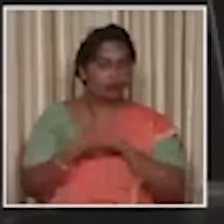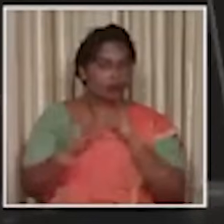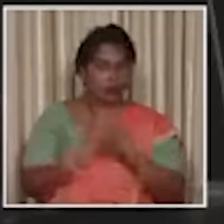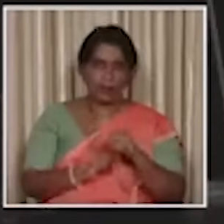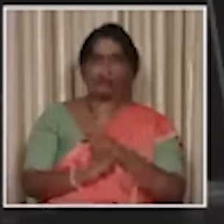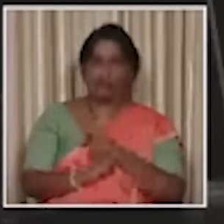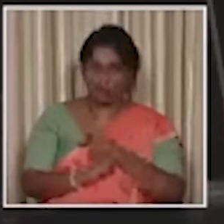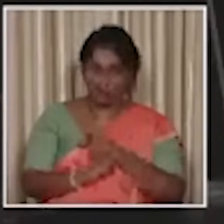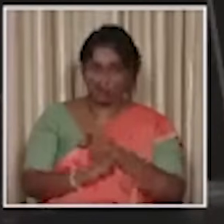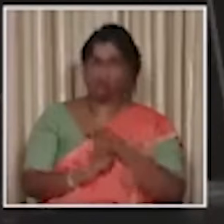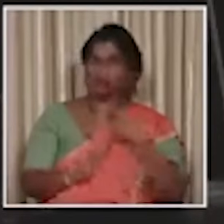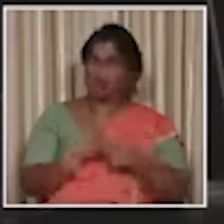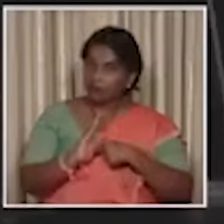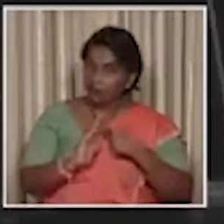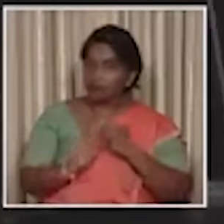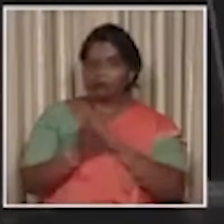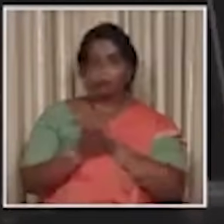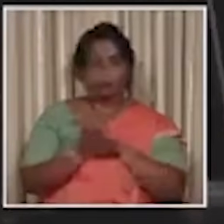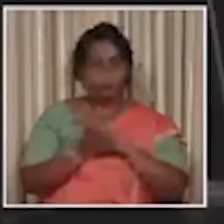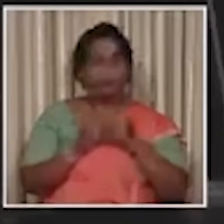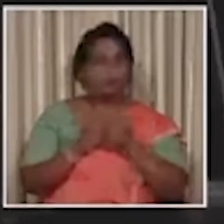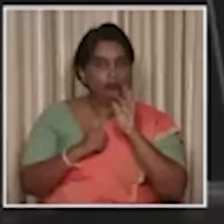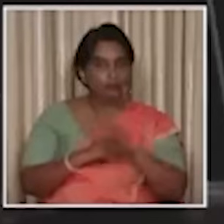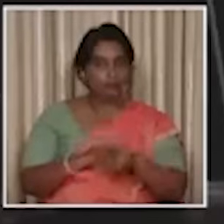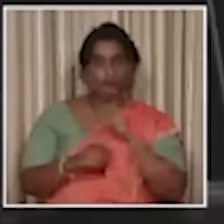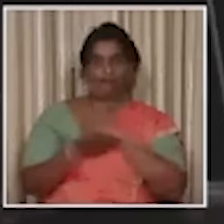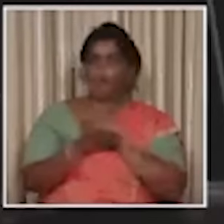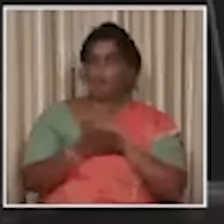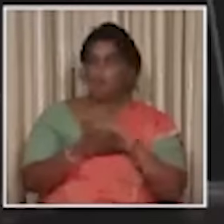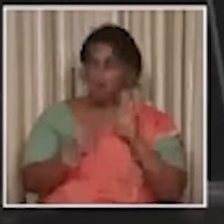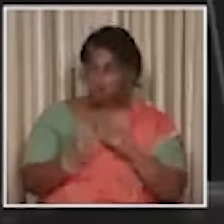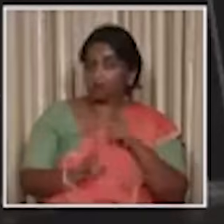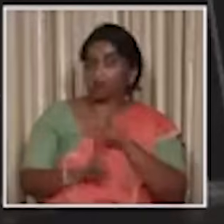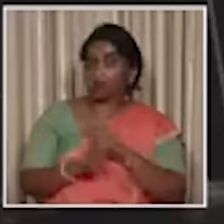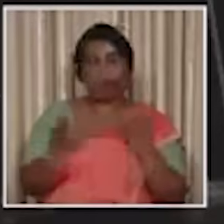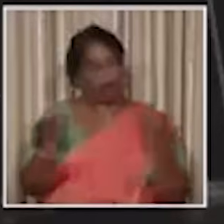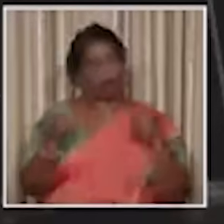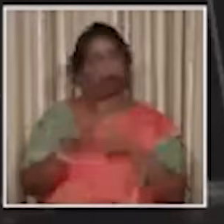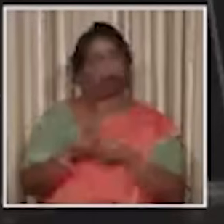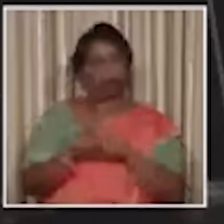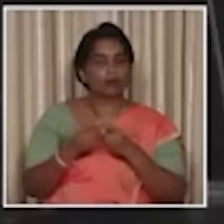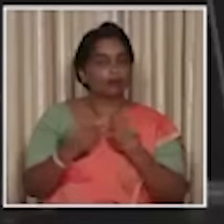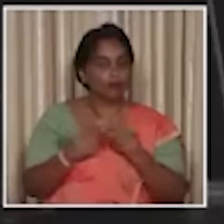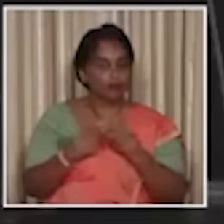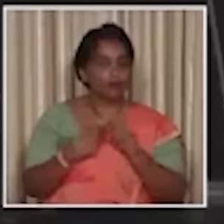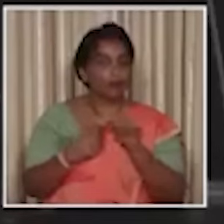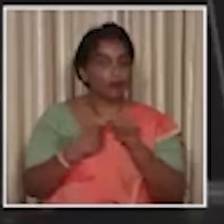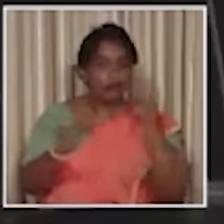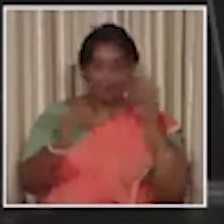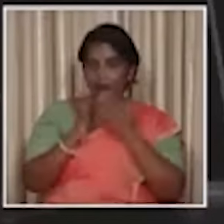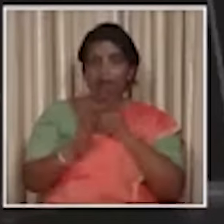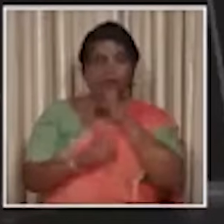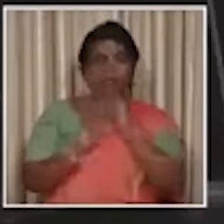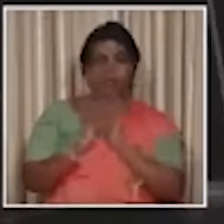ஏற்பட வேண்டுமா? இந்த நாட்டிலே சமாதானம் ஏற்பட வேண்டுமா? அவையெல்லாம் இல்லாமல் நாங்கள் என்ன பொருளாதாரம் பற்றி பேசியும் இந்த